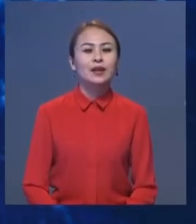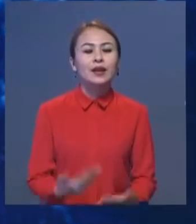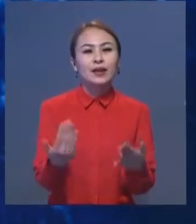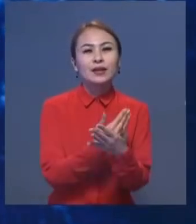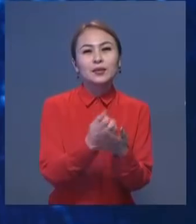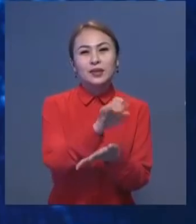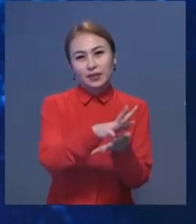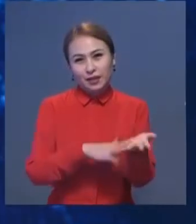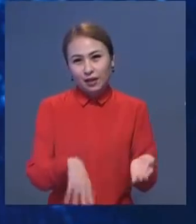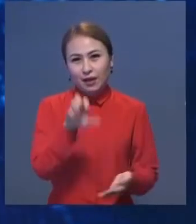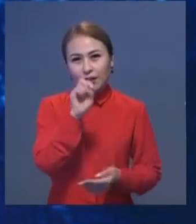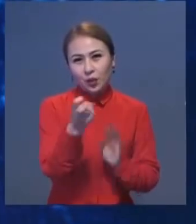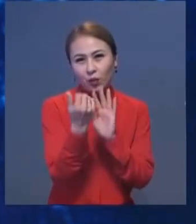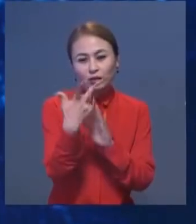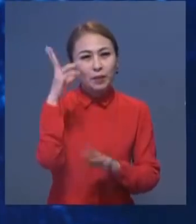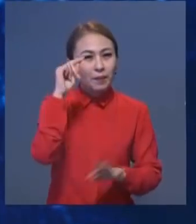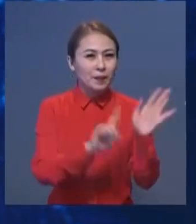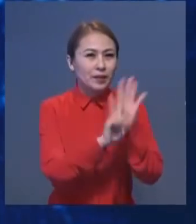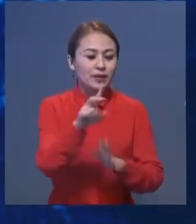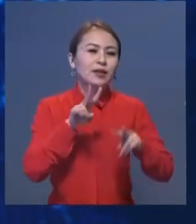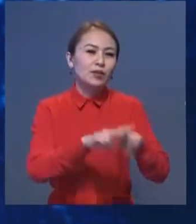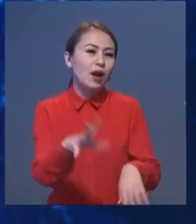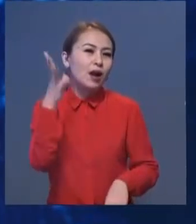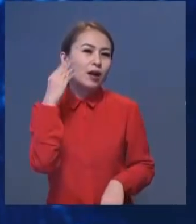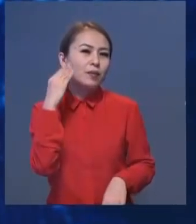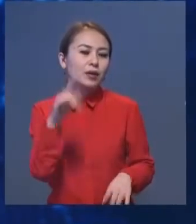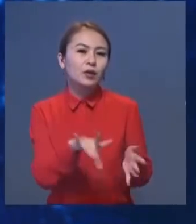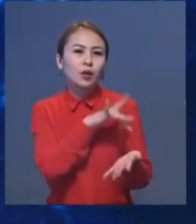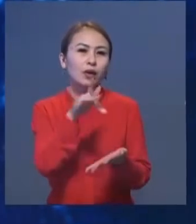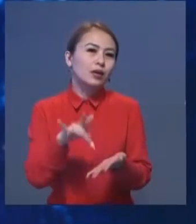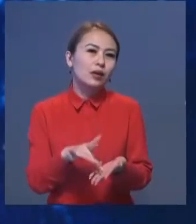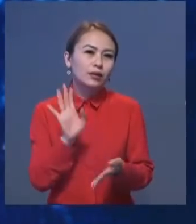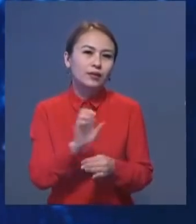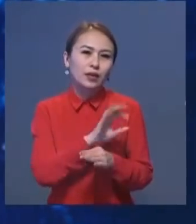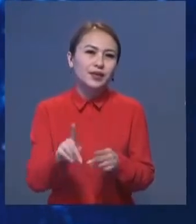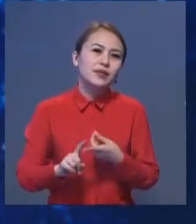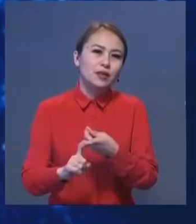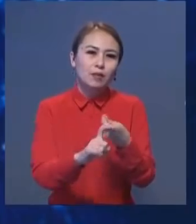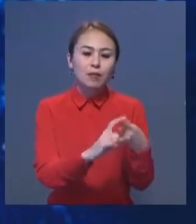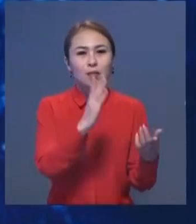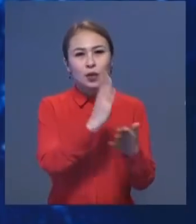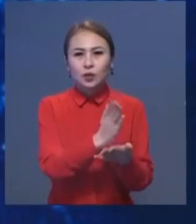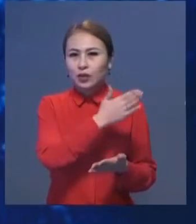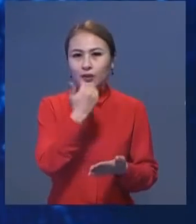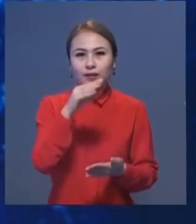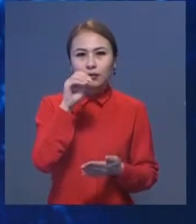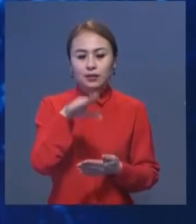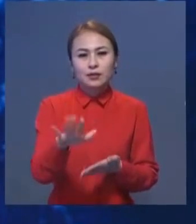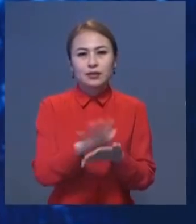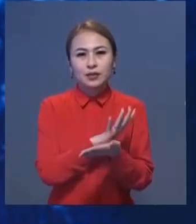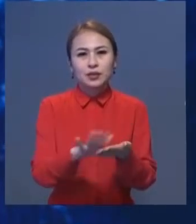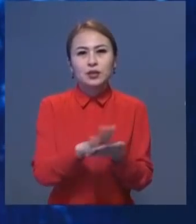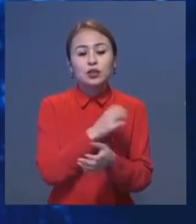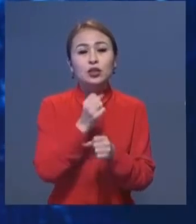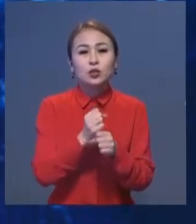Хабарымыз жалғастырамыз. Сәуірдің 13-нен бастап Елорда мен Алматы шаһарларында коронавирус инфекциясының бар жоғын анықтайтын